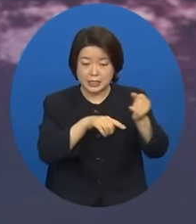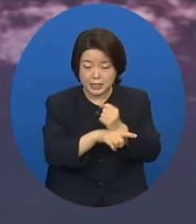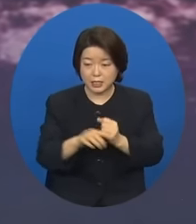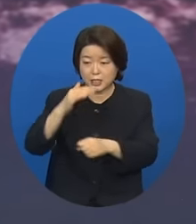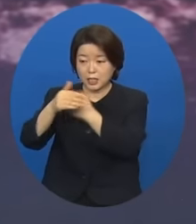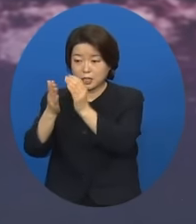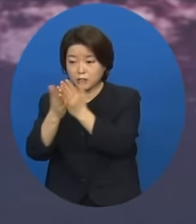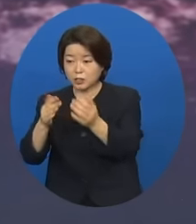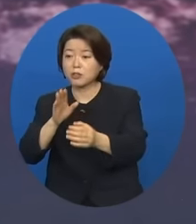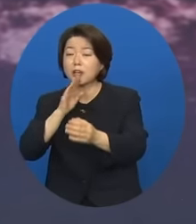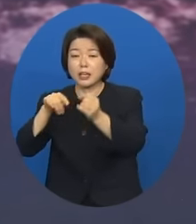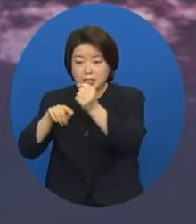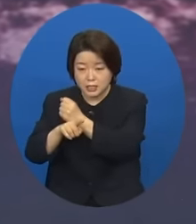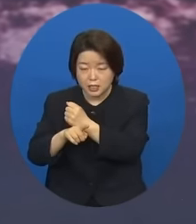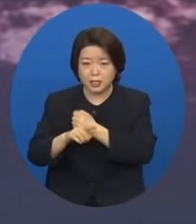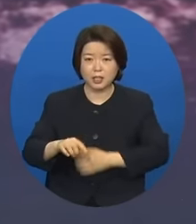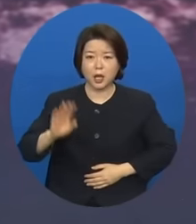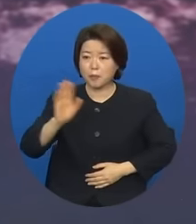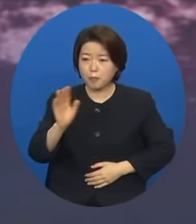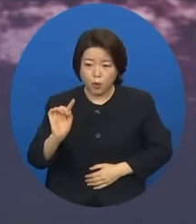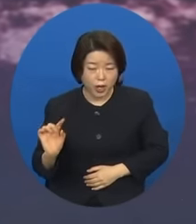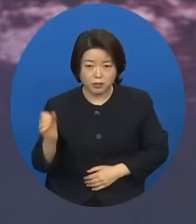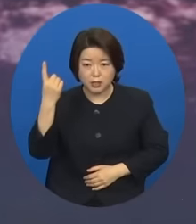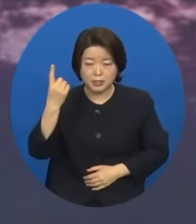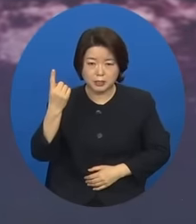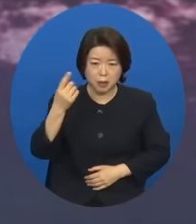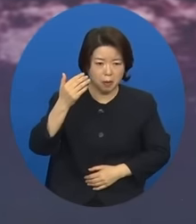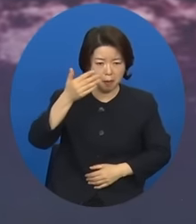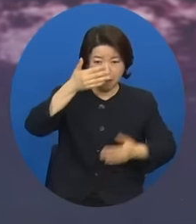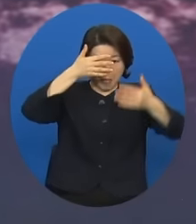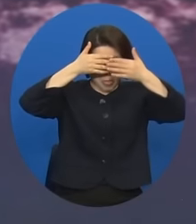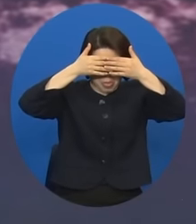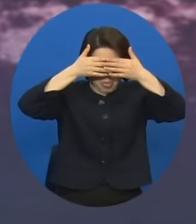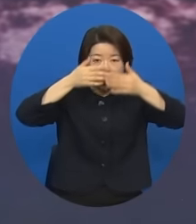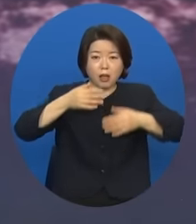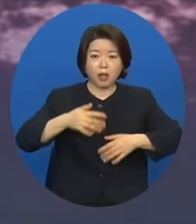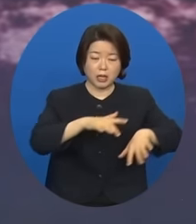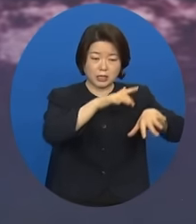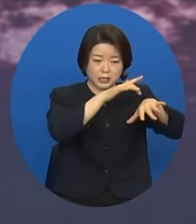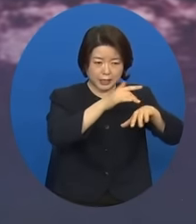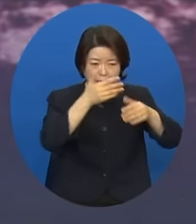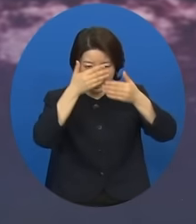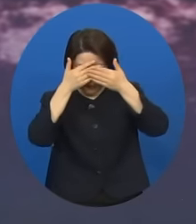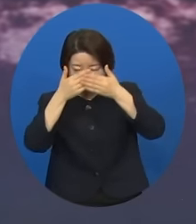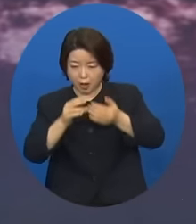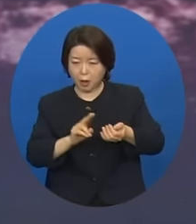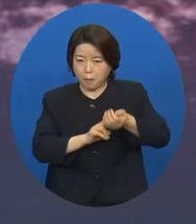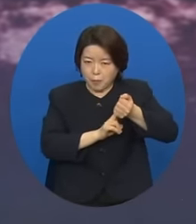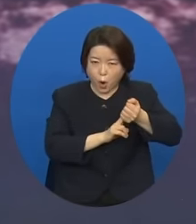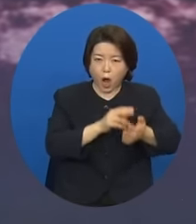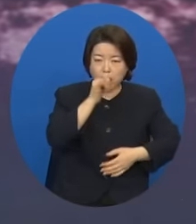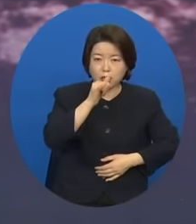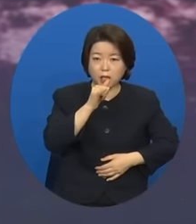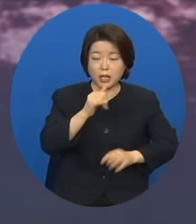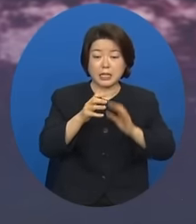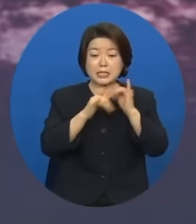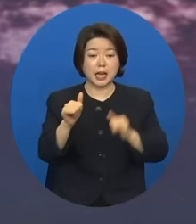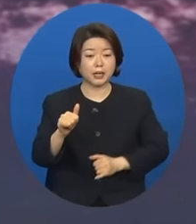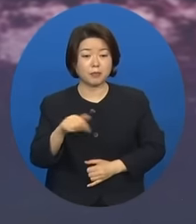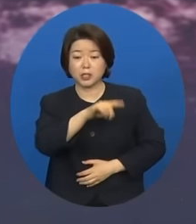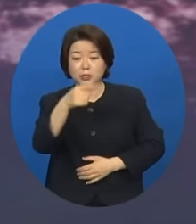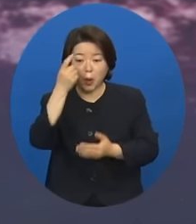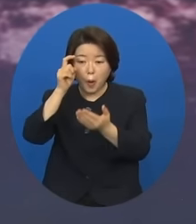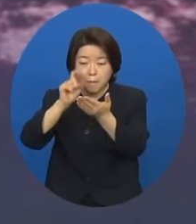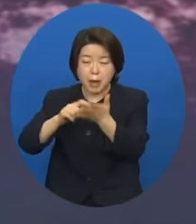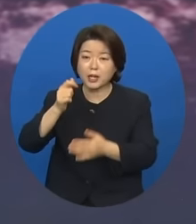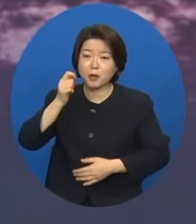진리가 뭐에 의해서 지금 가려졌다는 겁니까 사탄에 의해서 가려지고 감추어져 사람들이 그것을 발견하지